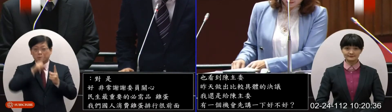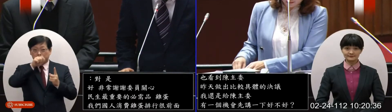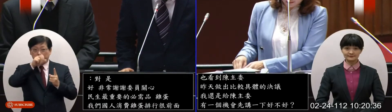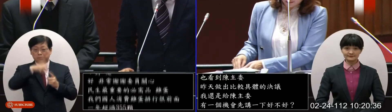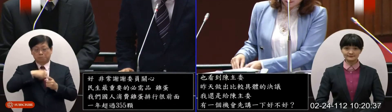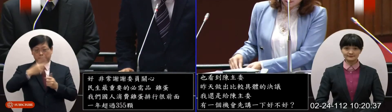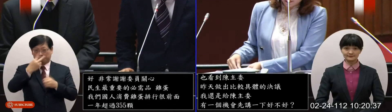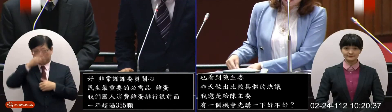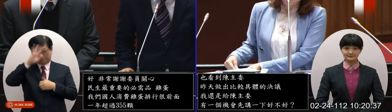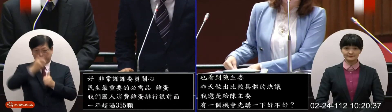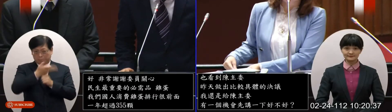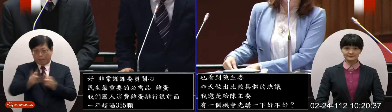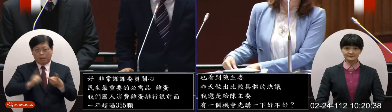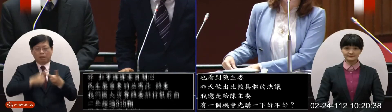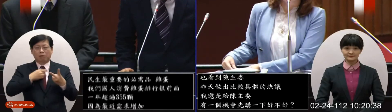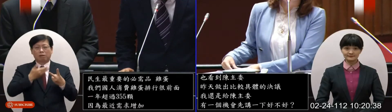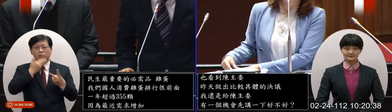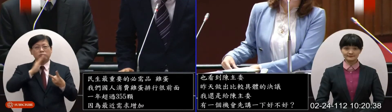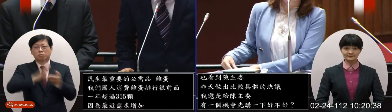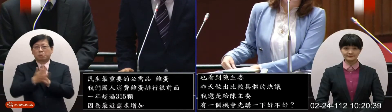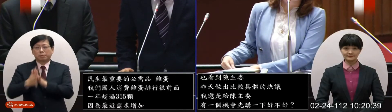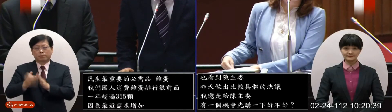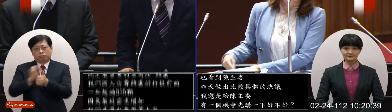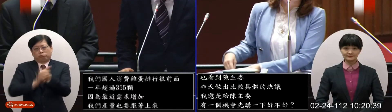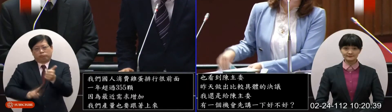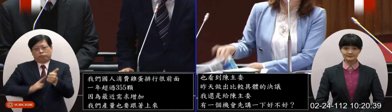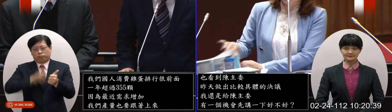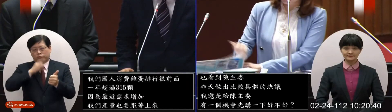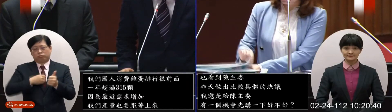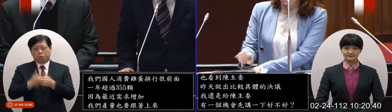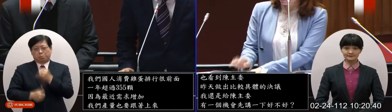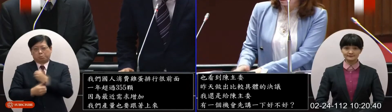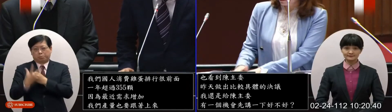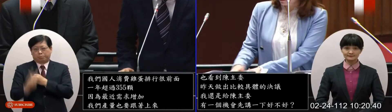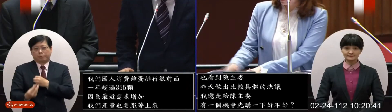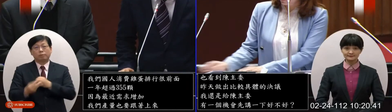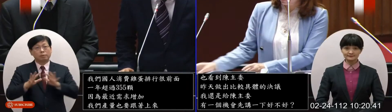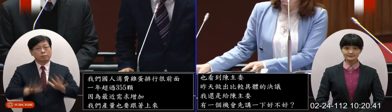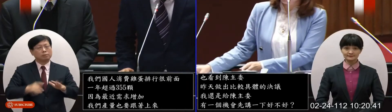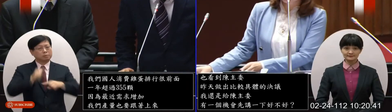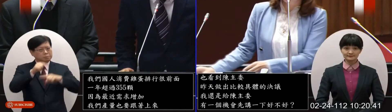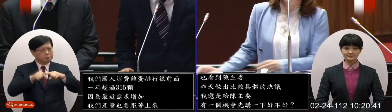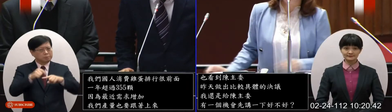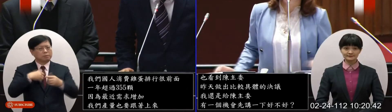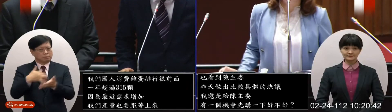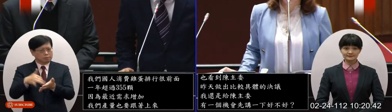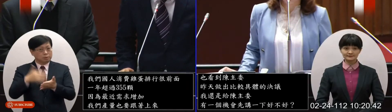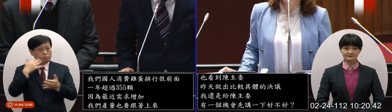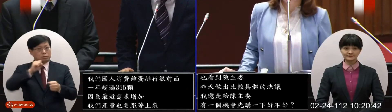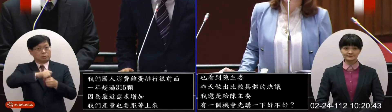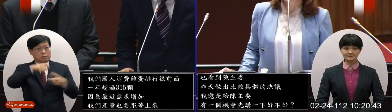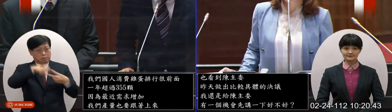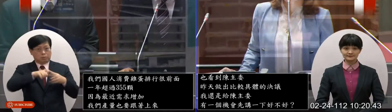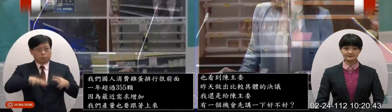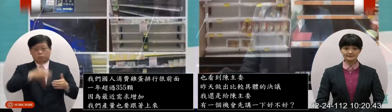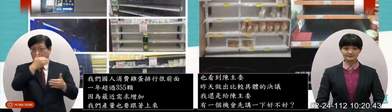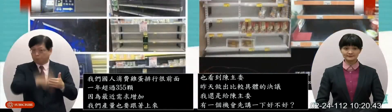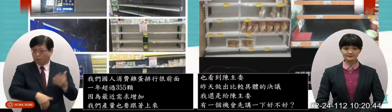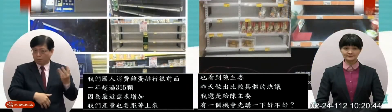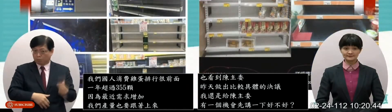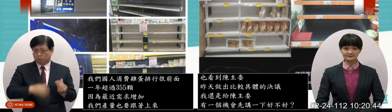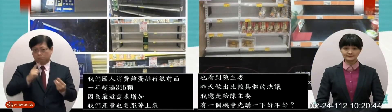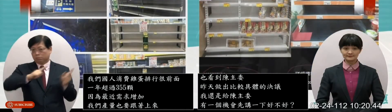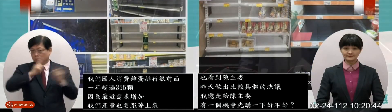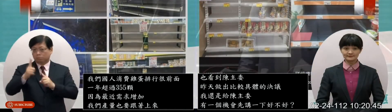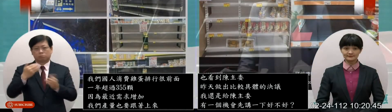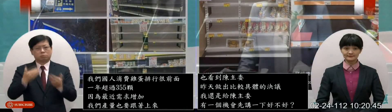跟气候的因素，所以我们的产量有掉下来。那现在大概我们评估，如果把加工的现在减少，一